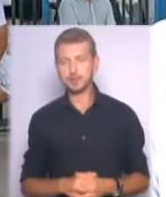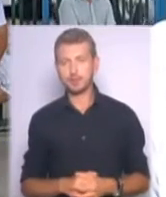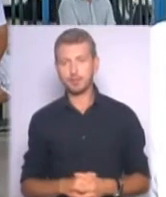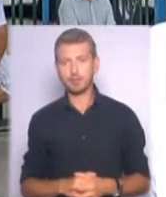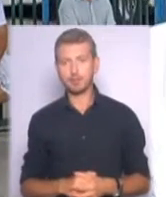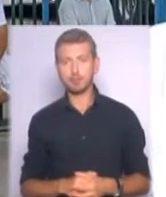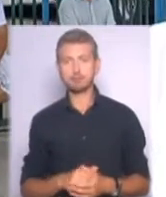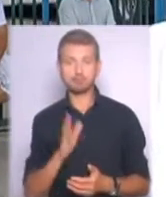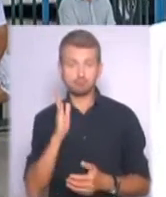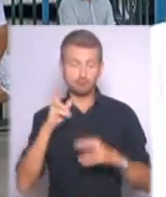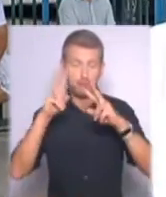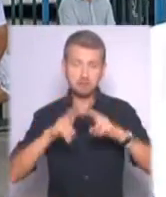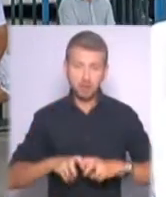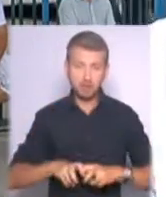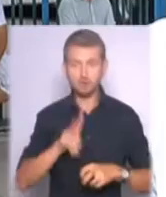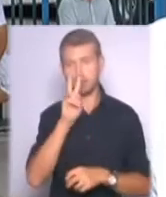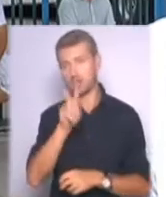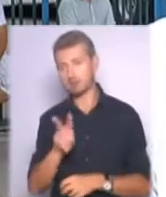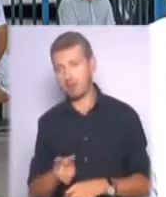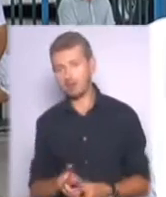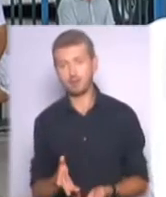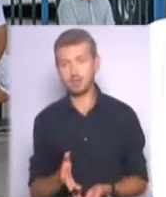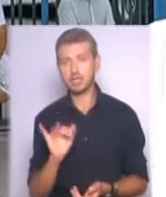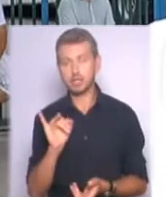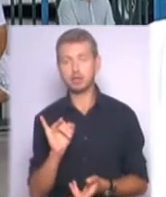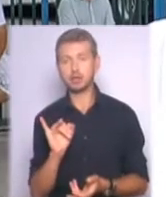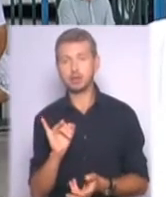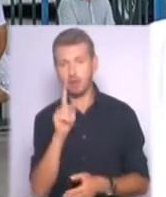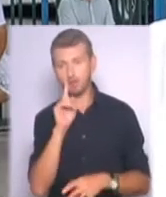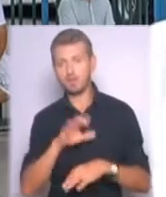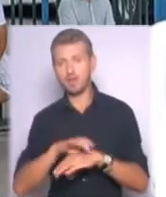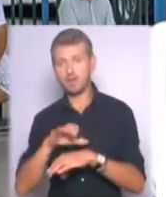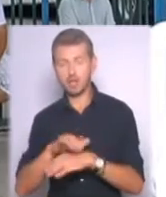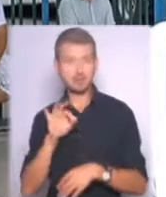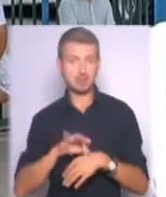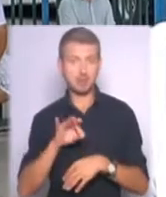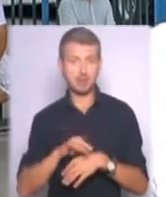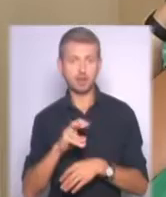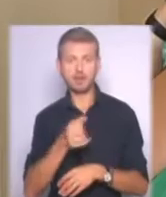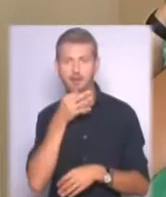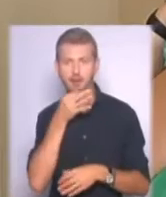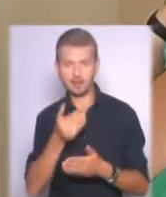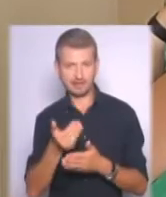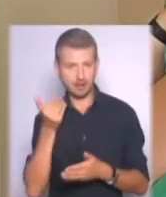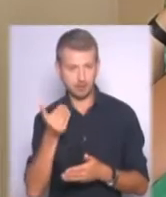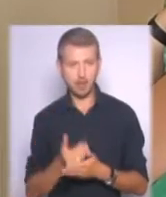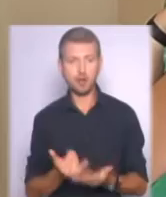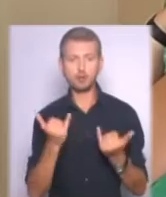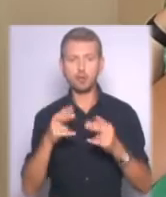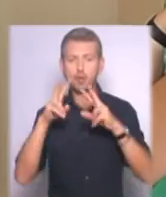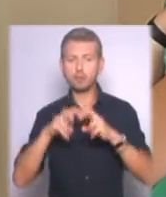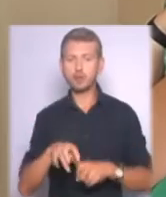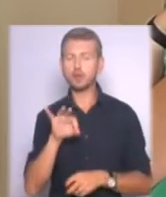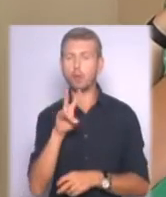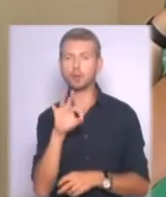с обследованием, их осмотрами и, в общем-то, выявлениями заболеваний на ранних стадиях. Сьогодні обстеження в